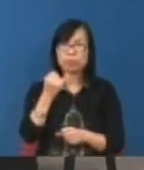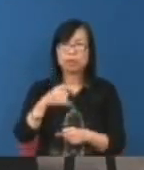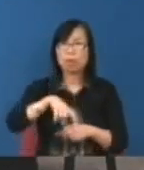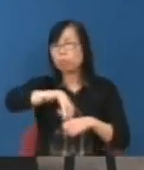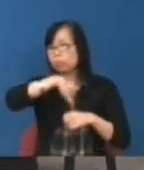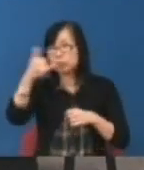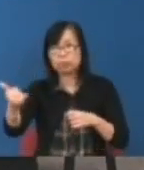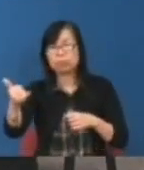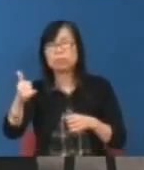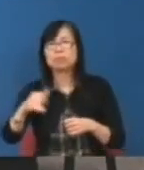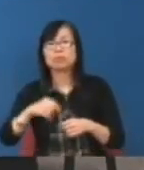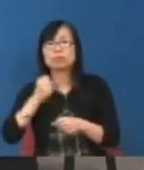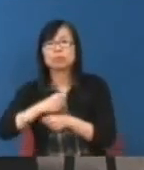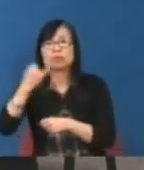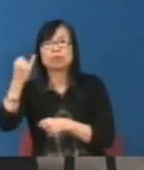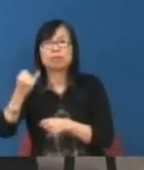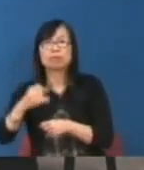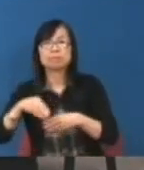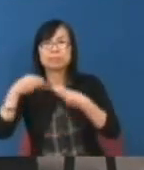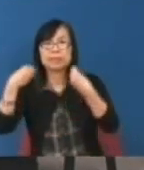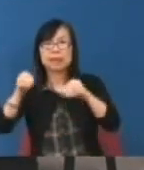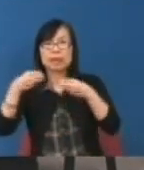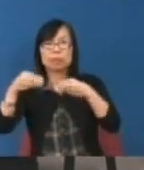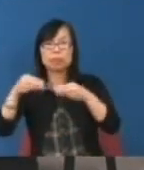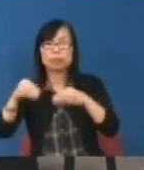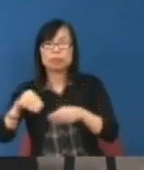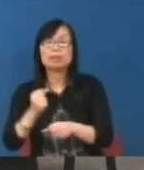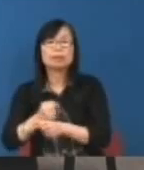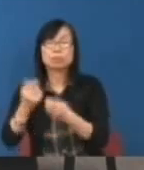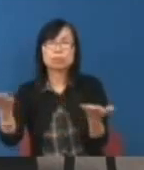做衰嘢。教育， 好啊、 教你喺做緊咩？